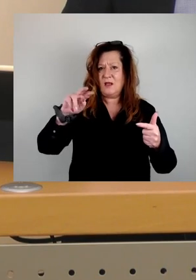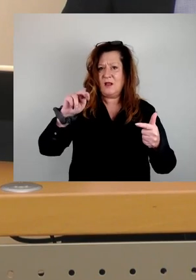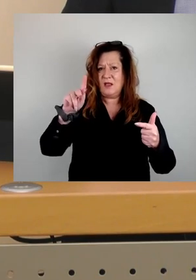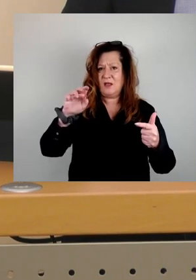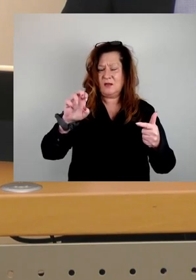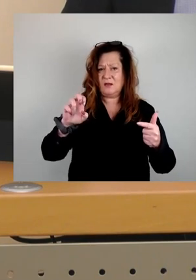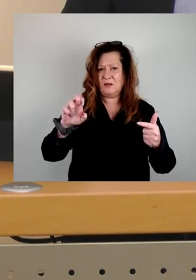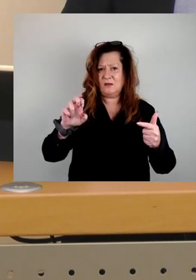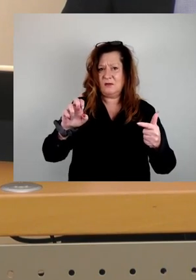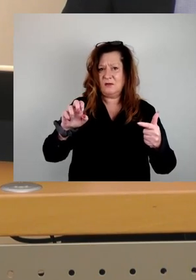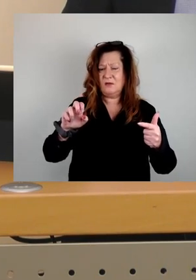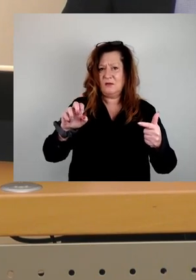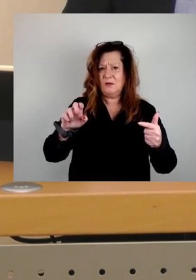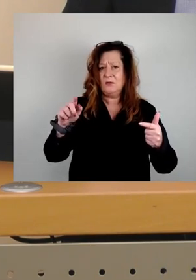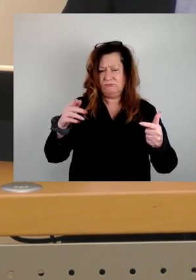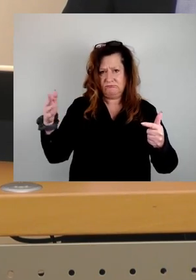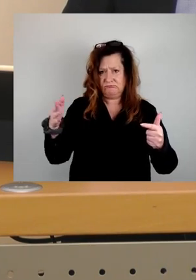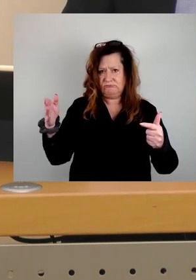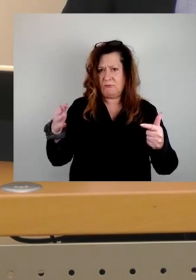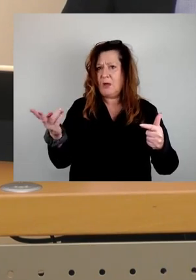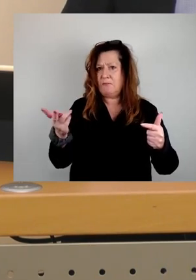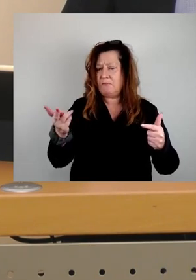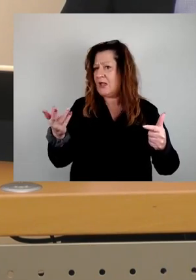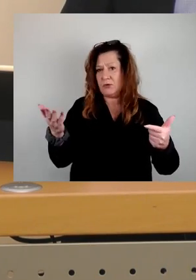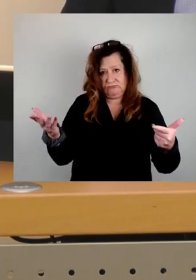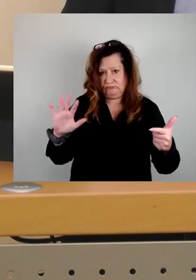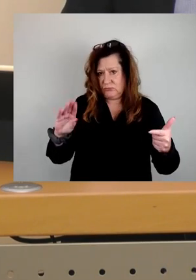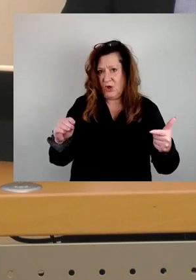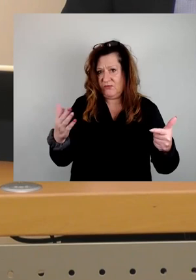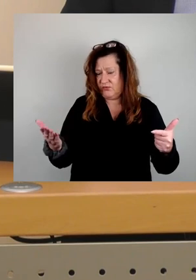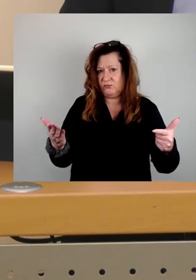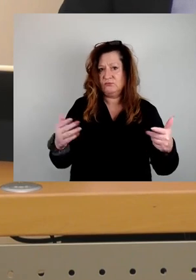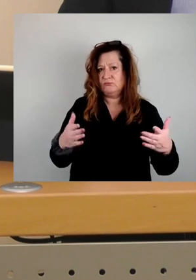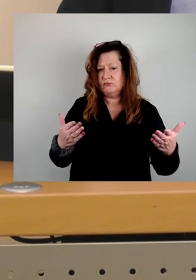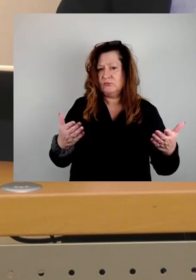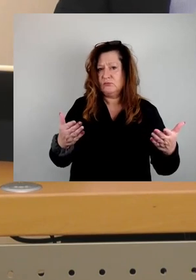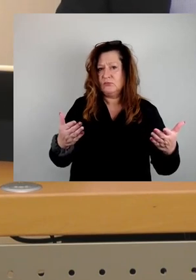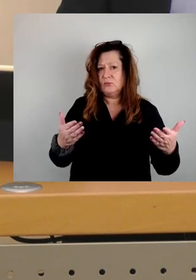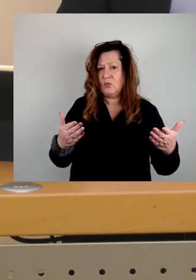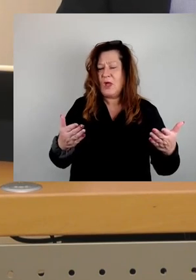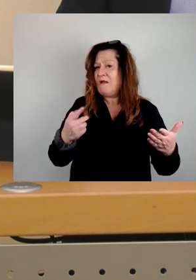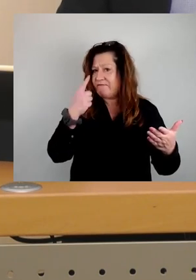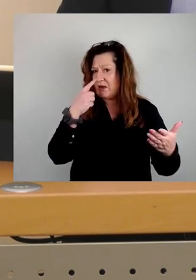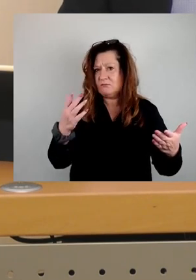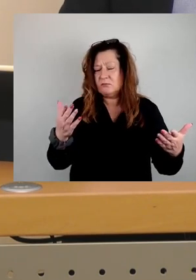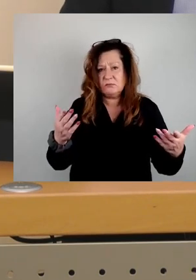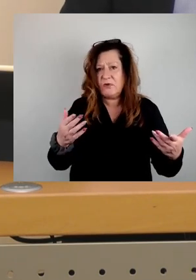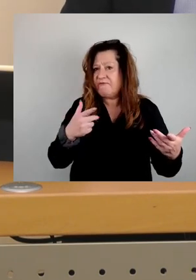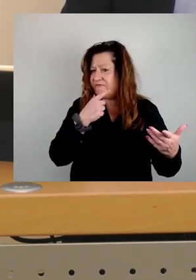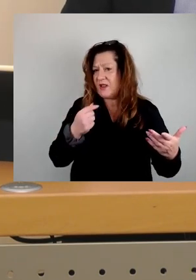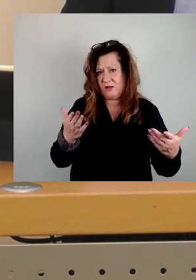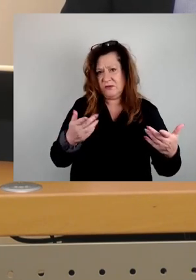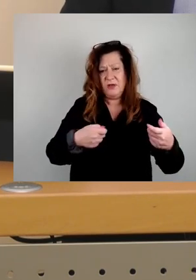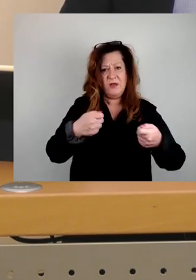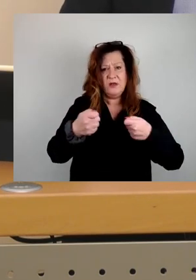Sie würden es in der Debatte machen, das ist legitim, das halte ich auch für sinnfällig, aber Wenn darauf bestanden wird, sagt unsere Geschäftsordnung, dass die